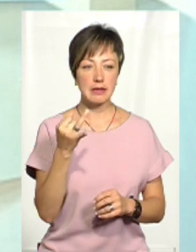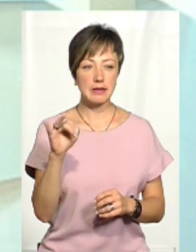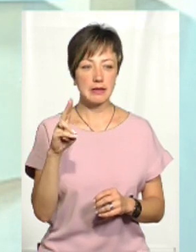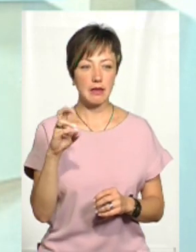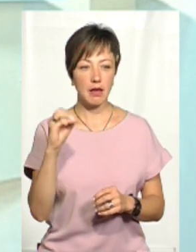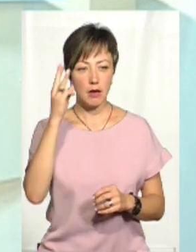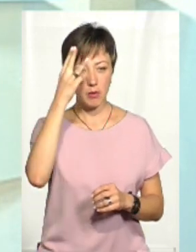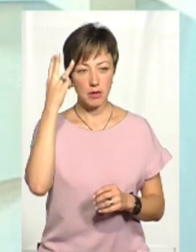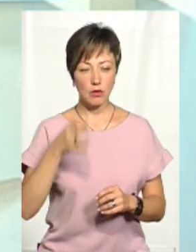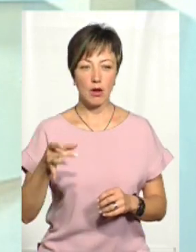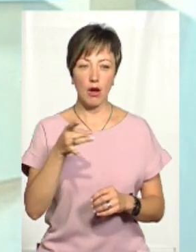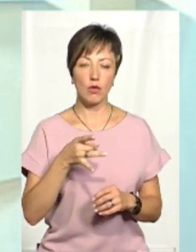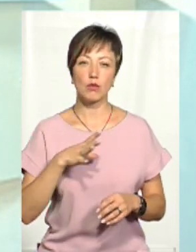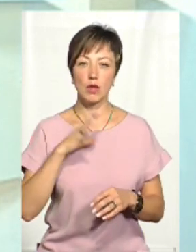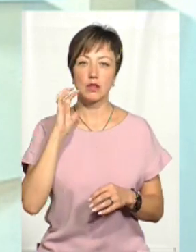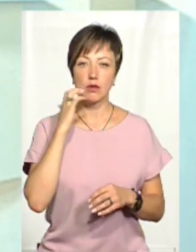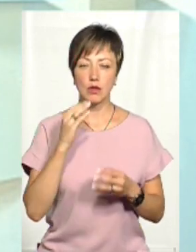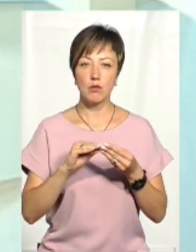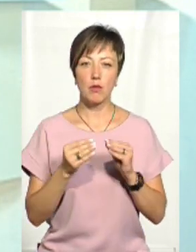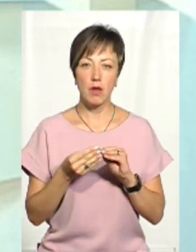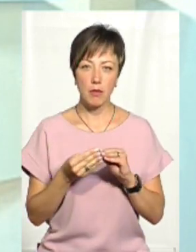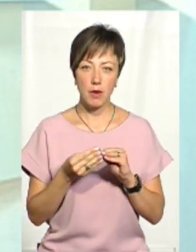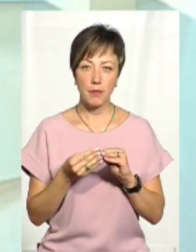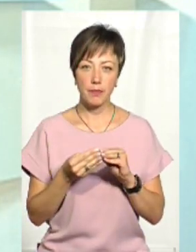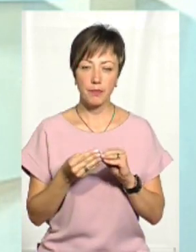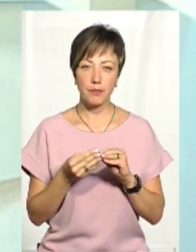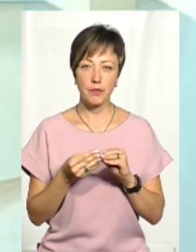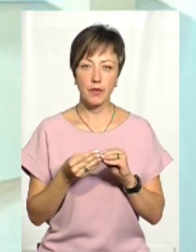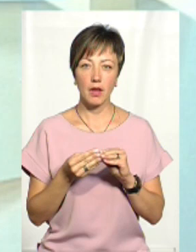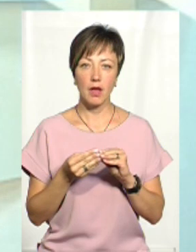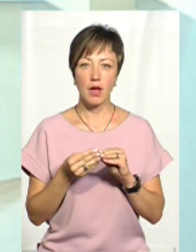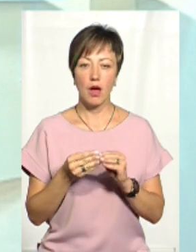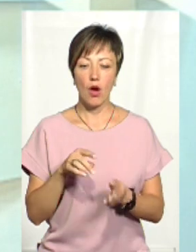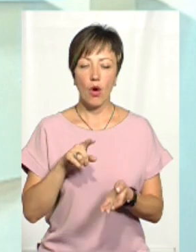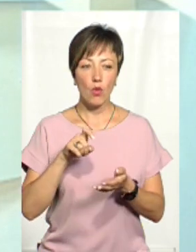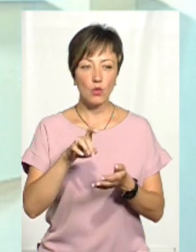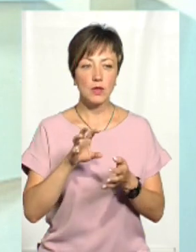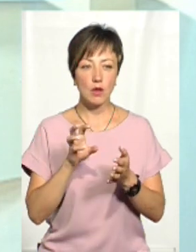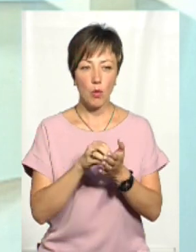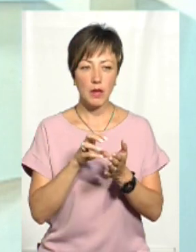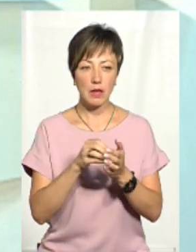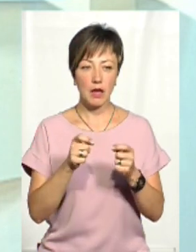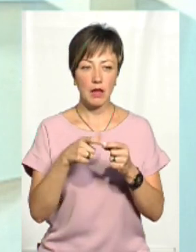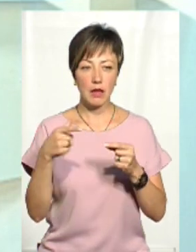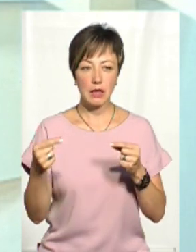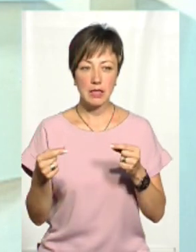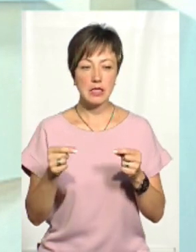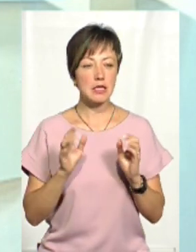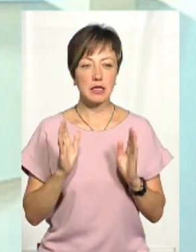також було в минулому році, це була серйозна проблема. Гусінь об'їдала листя не